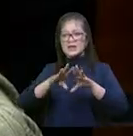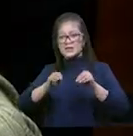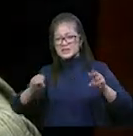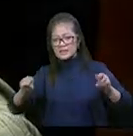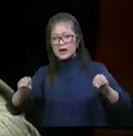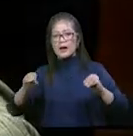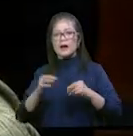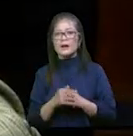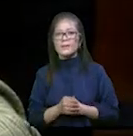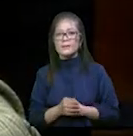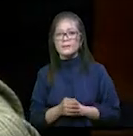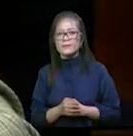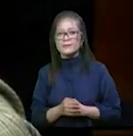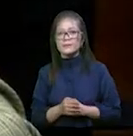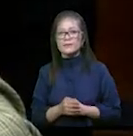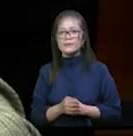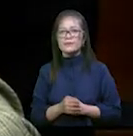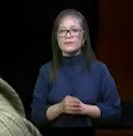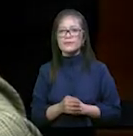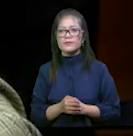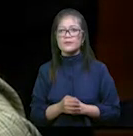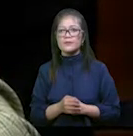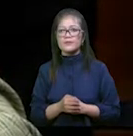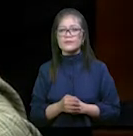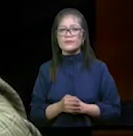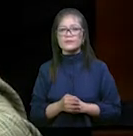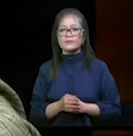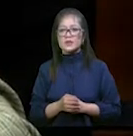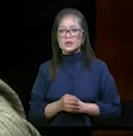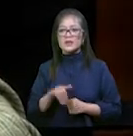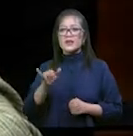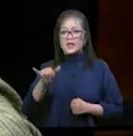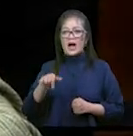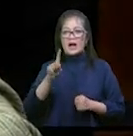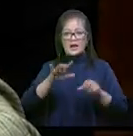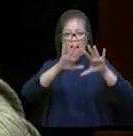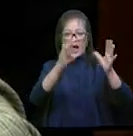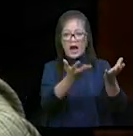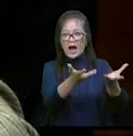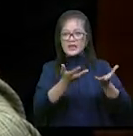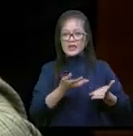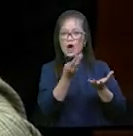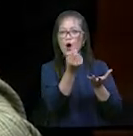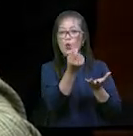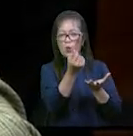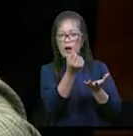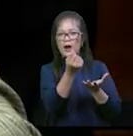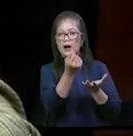Lakukan tindak pidana korupsi berupa pemberian dan penerimaan hadiah atau janji oleh penyelenggara